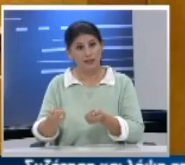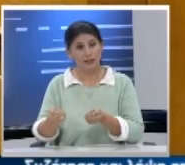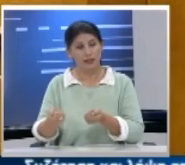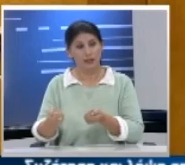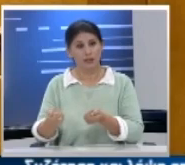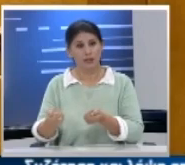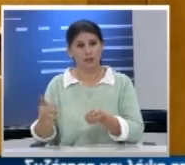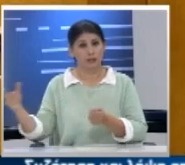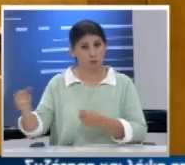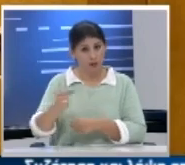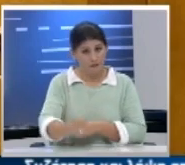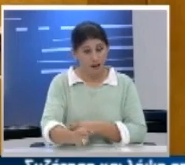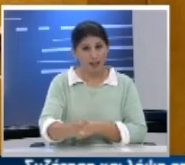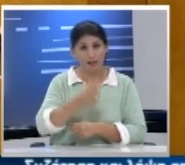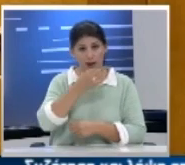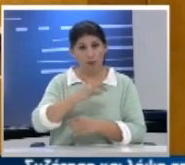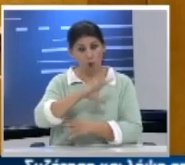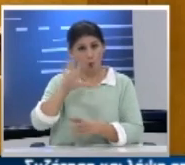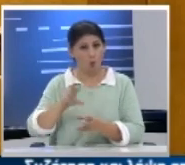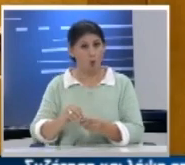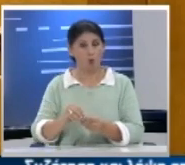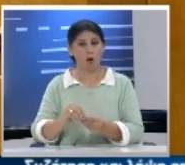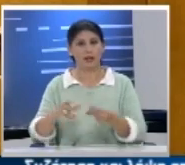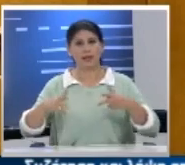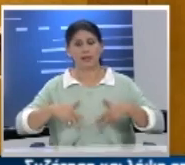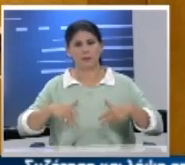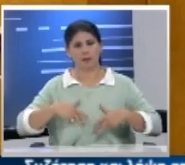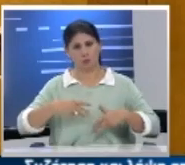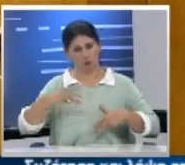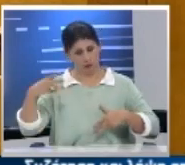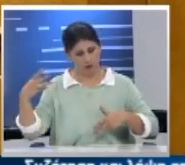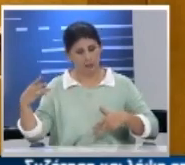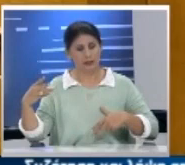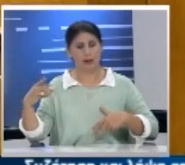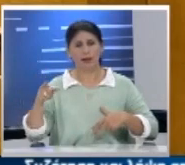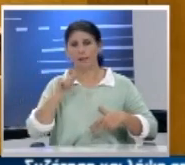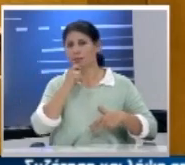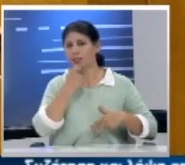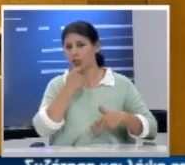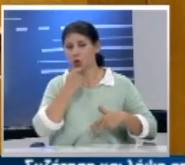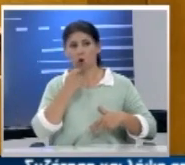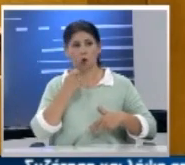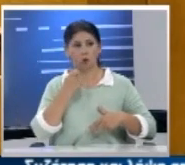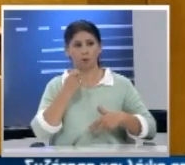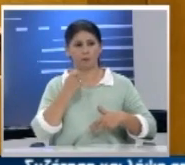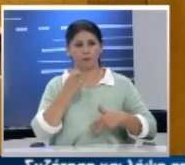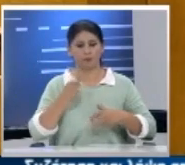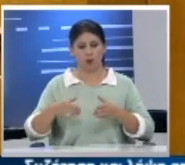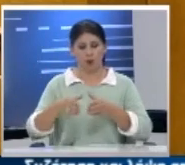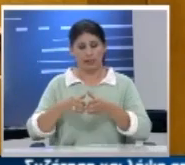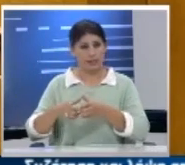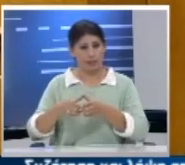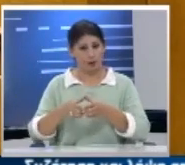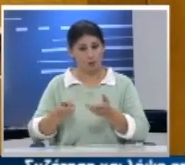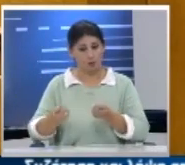υπάρχουν. Σήμερα η θεωρία της σκευωρίας στηρίζεται πάνω σε δύο καταθέσεις. Της κυρίας Ραϊκού και του κυρίου